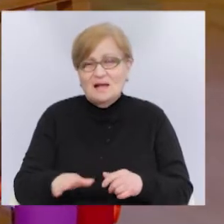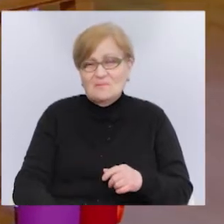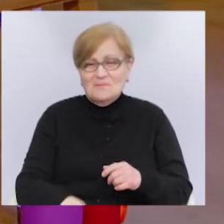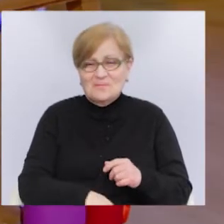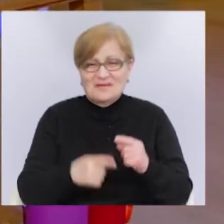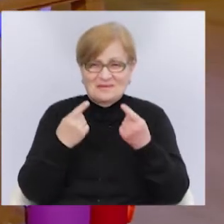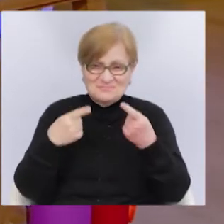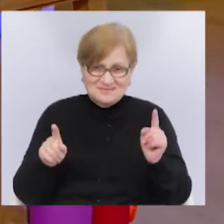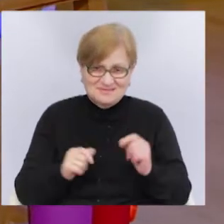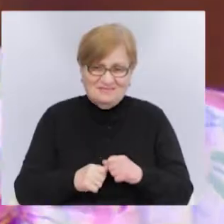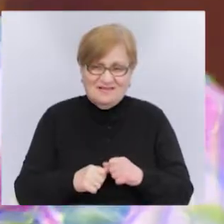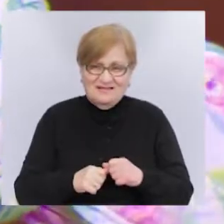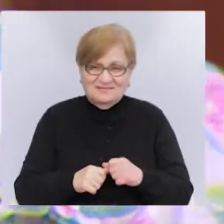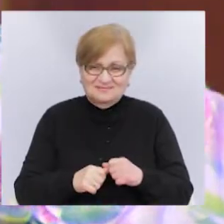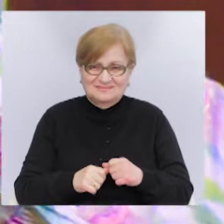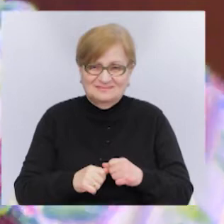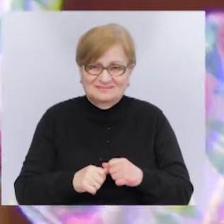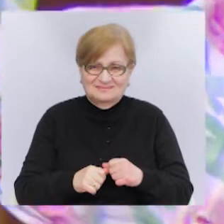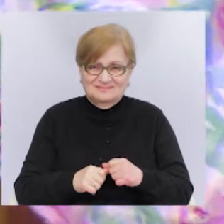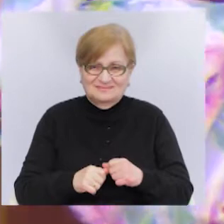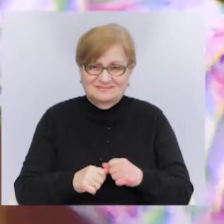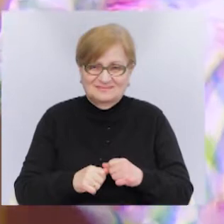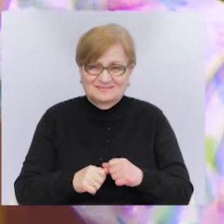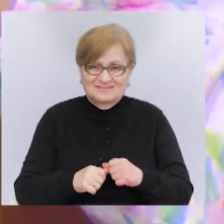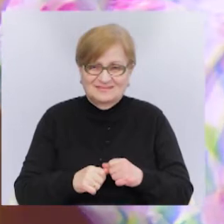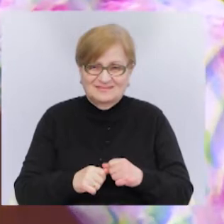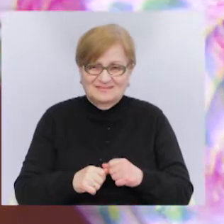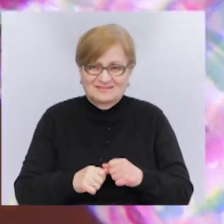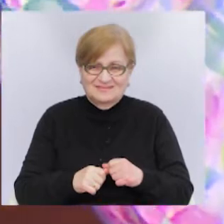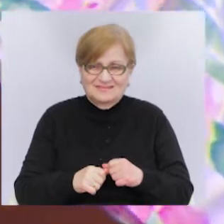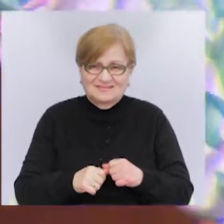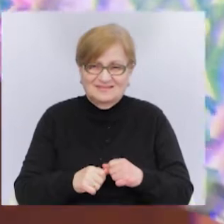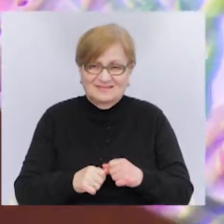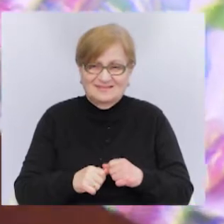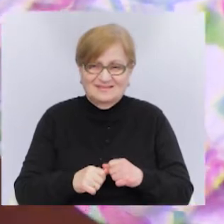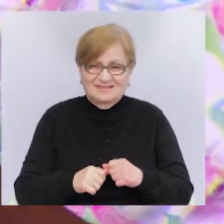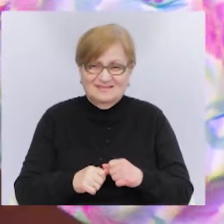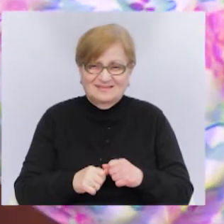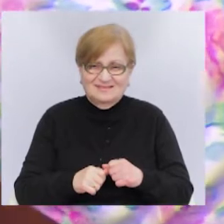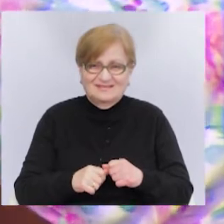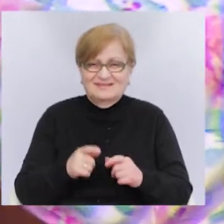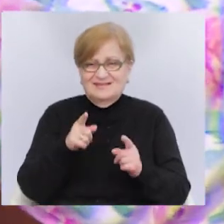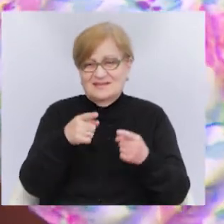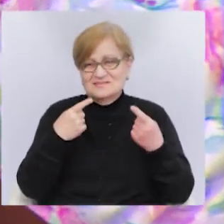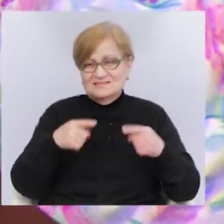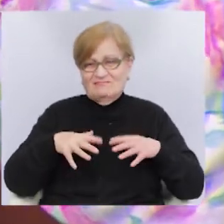ფეხები სულს აქვს. აბა მოდი მე რე კიდე. ხეხო,